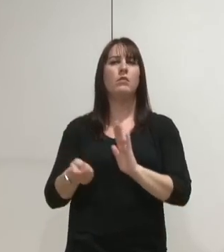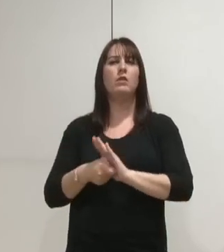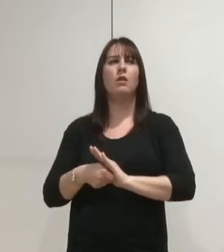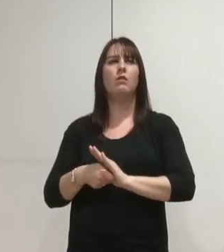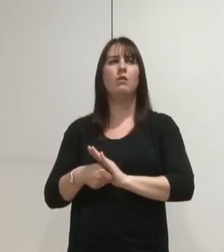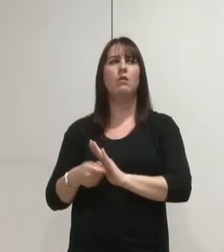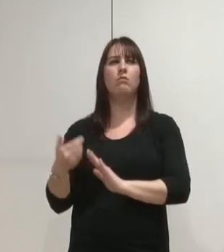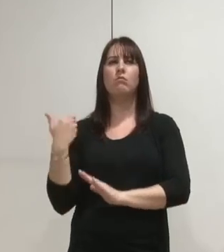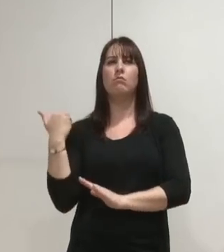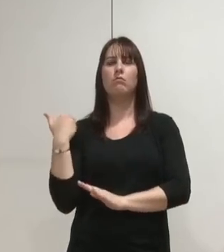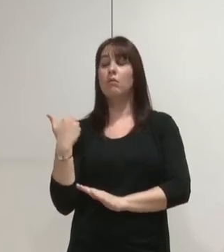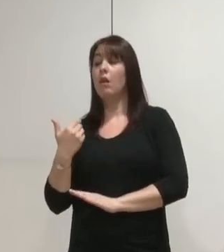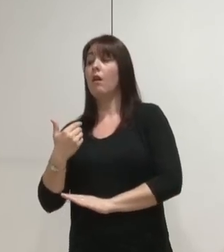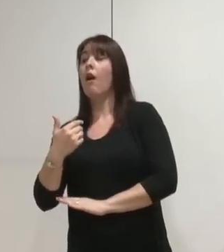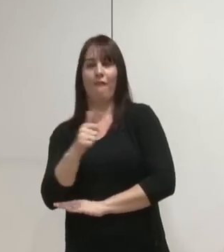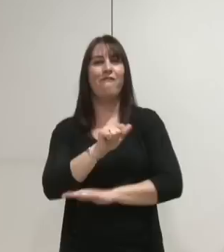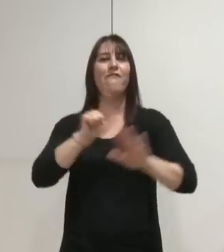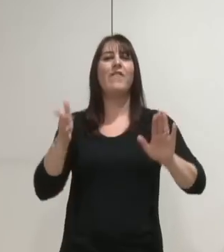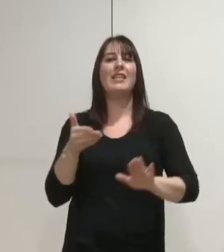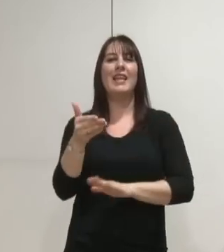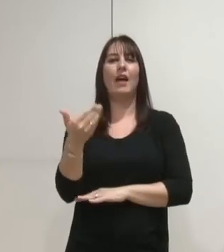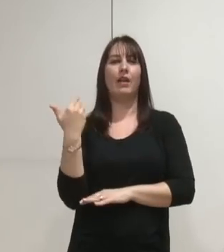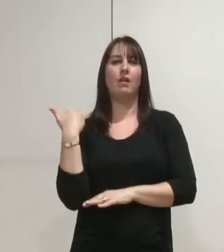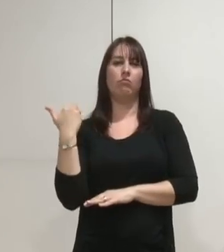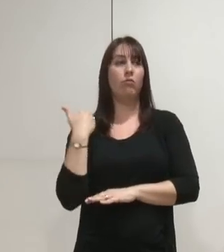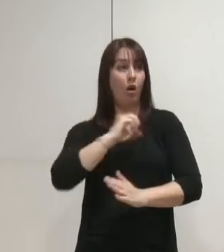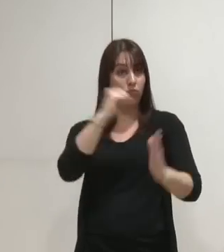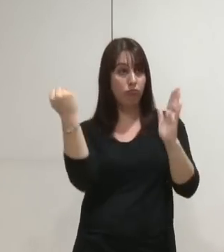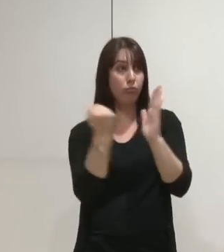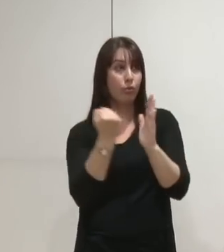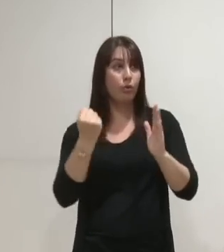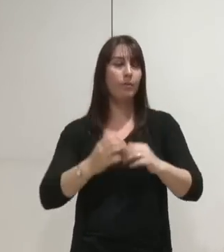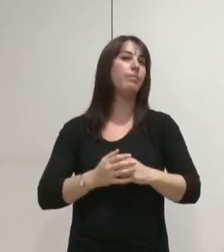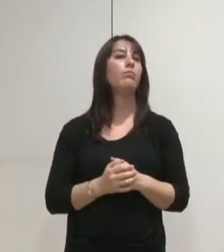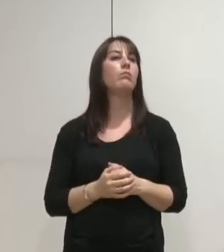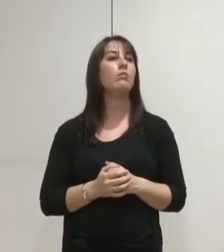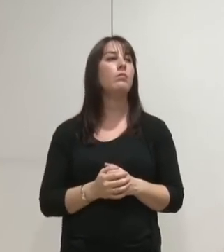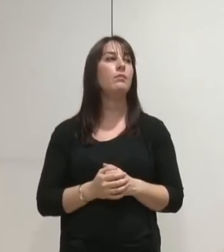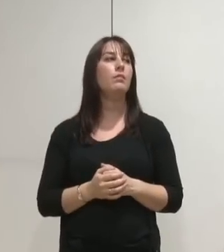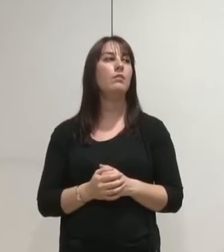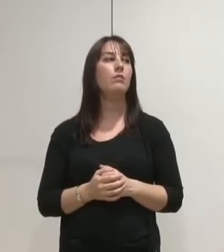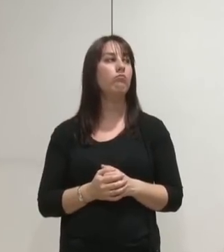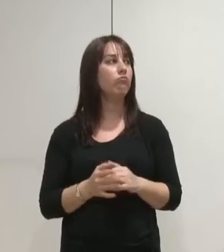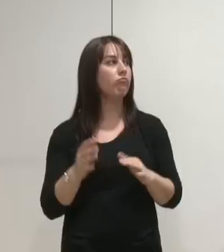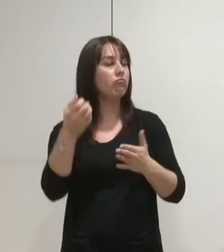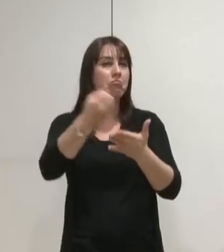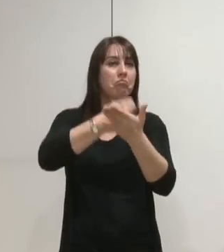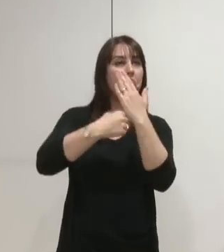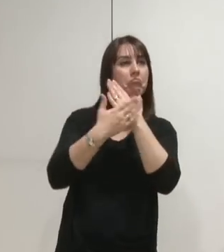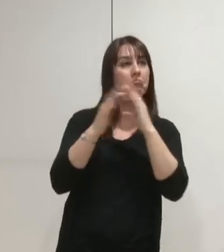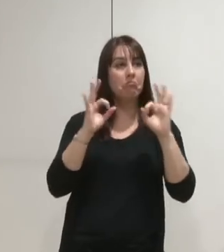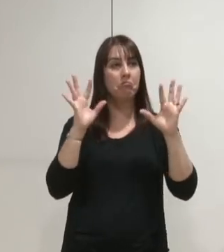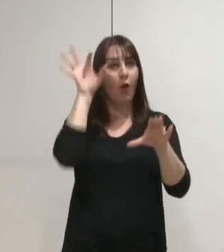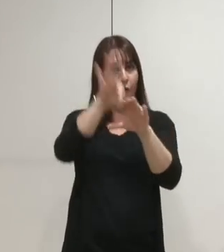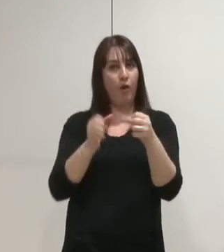du 27 avr 27 avril s'il y a pas de remarque je le mets au